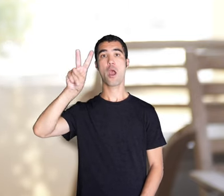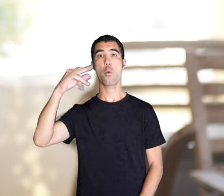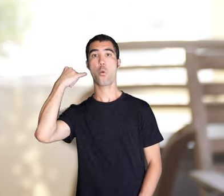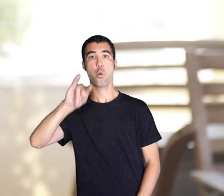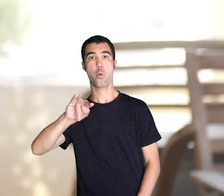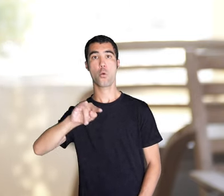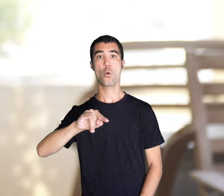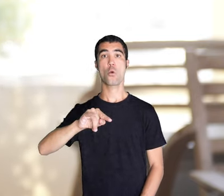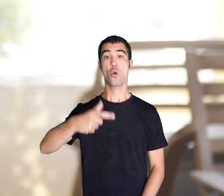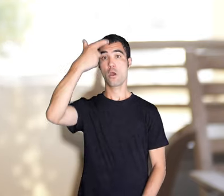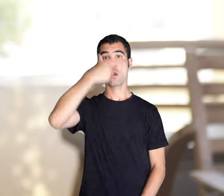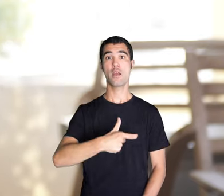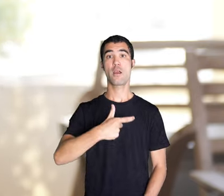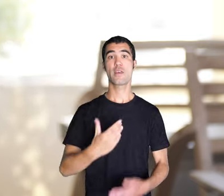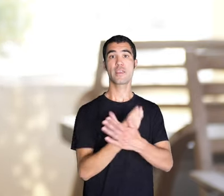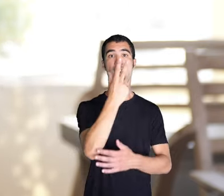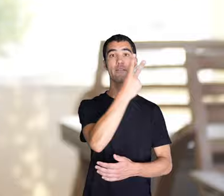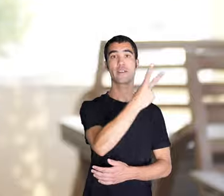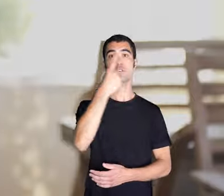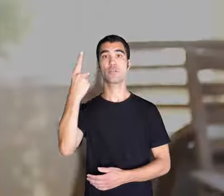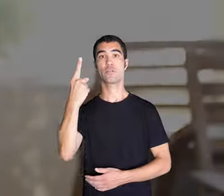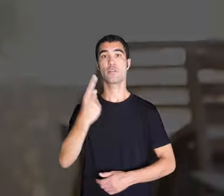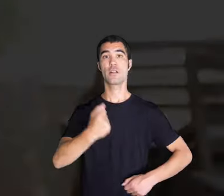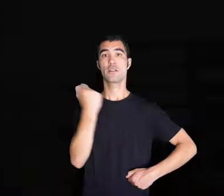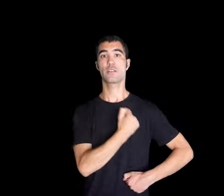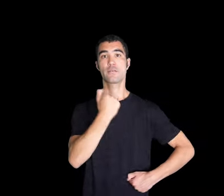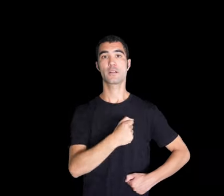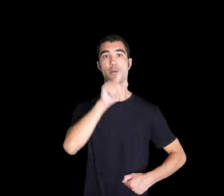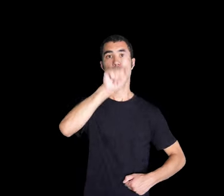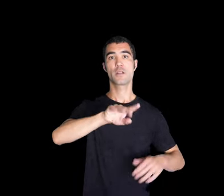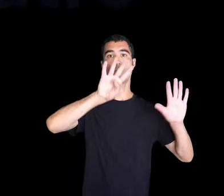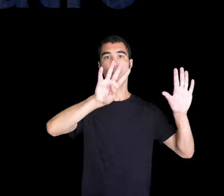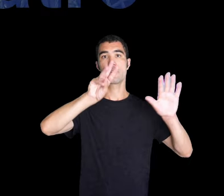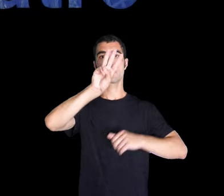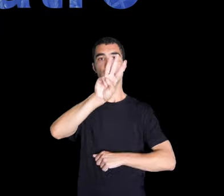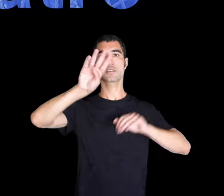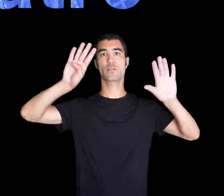dia 21 de desembre del 39.